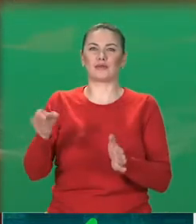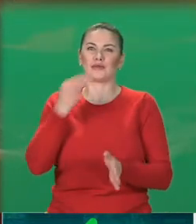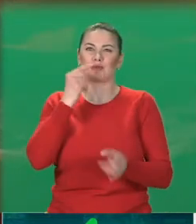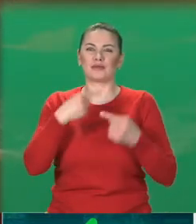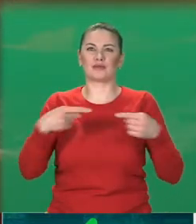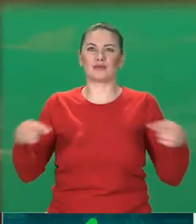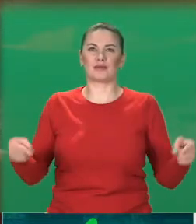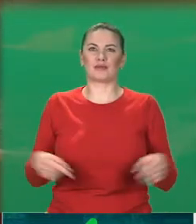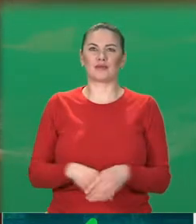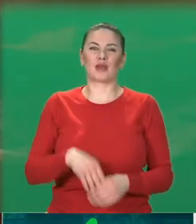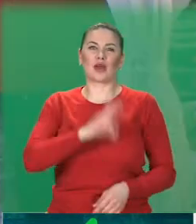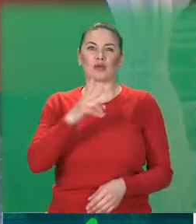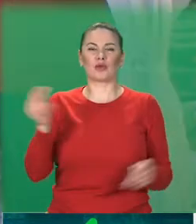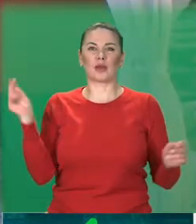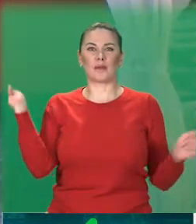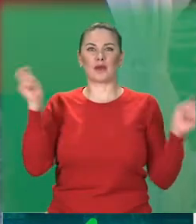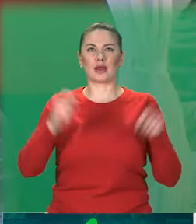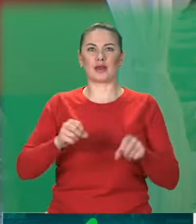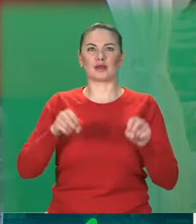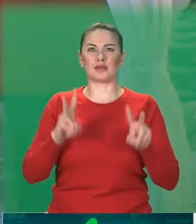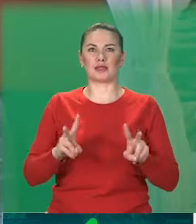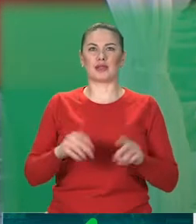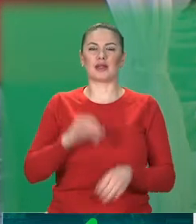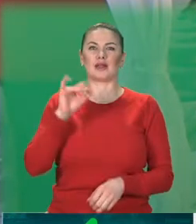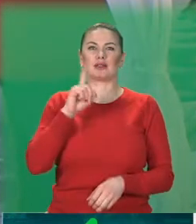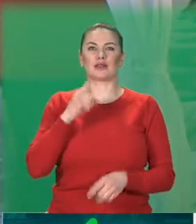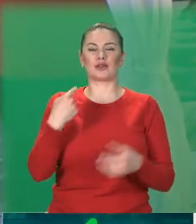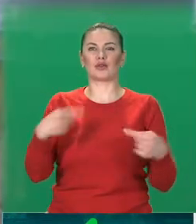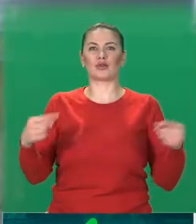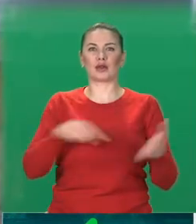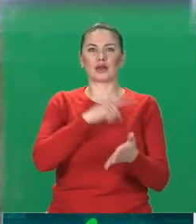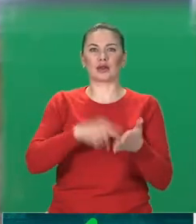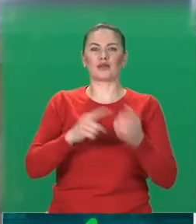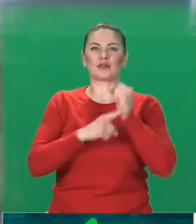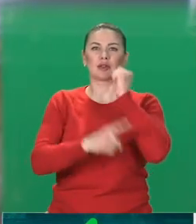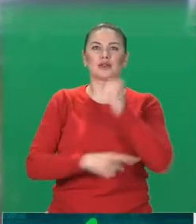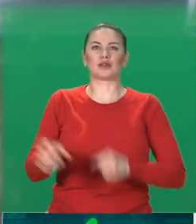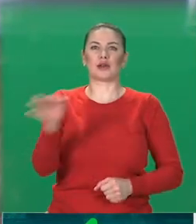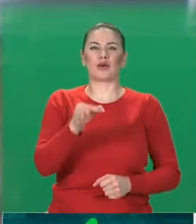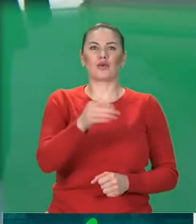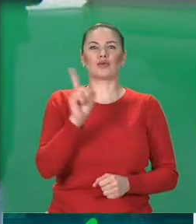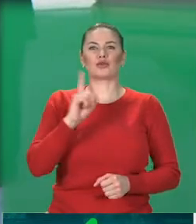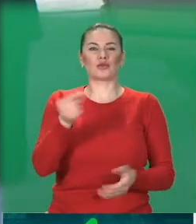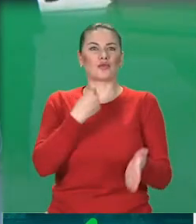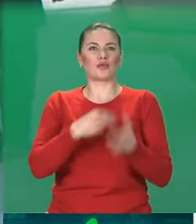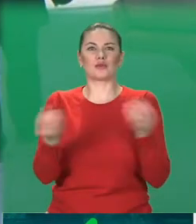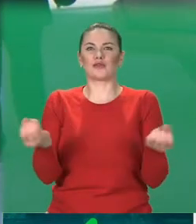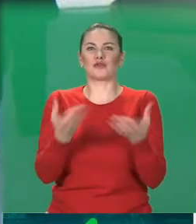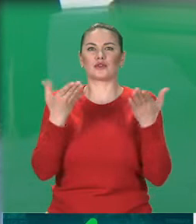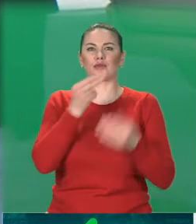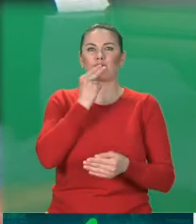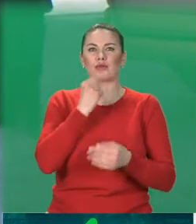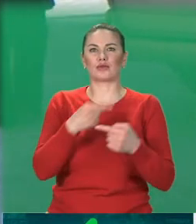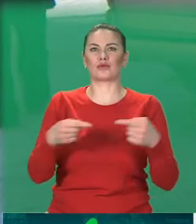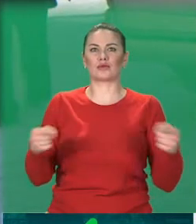Некоторые приехали специально на ярмарку из других городов Сахалинской области, чтобы приобрести свежайшую продукцию. Я со Стародубска,